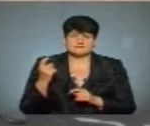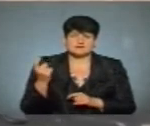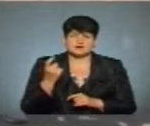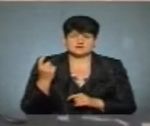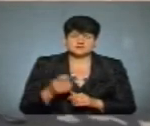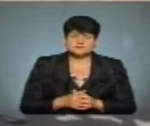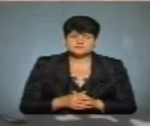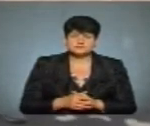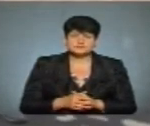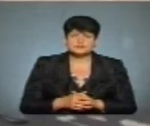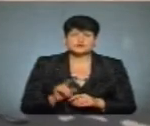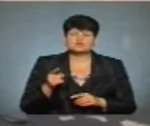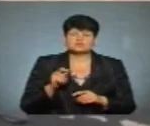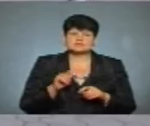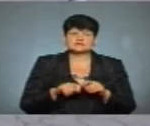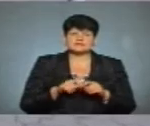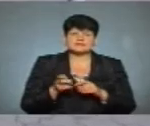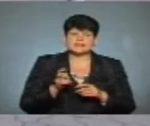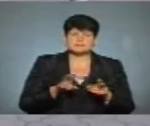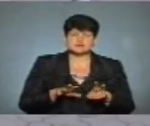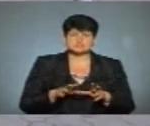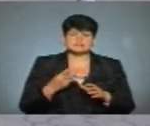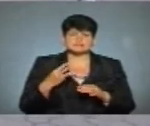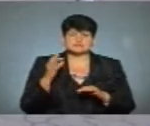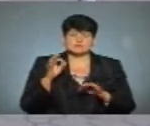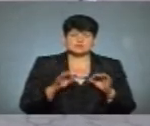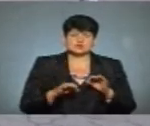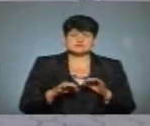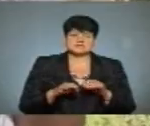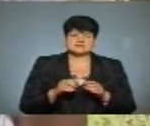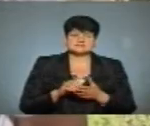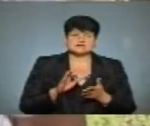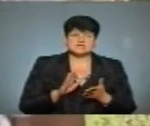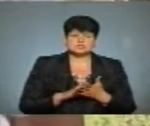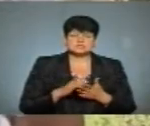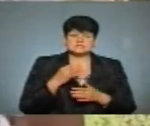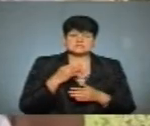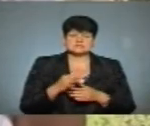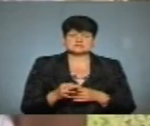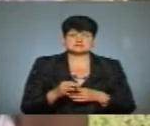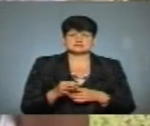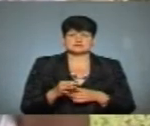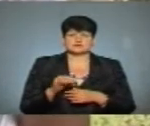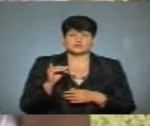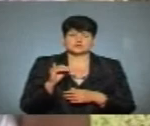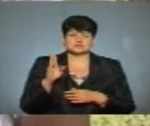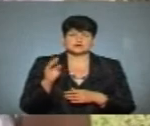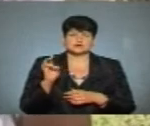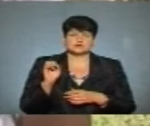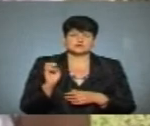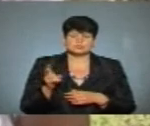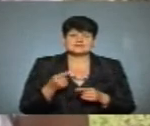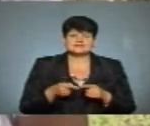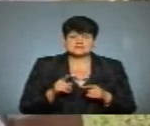Чому на тестування не прийшли 30% зареєстрованих, прокоментував відповідальний за проведення ЗНО на Тернопільщині Юрій Шайнюк.